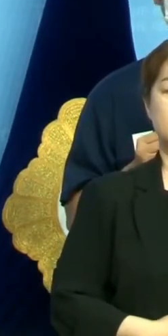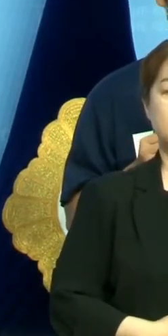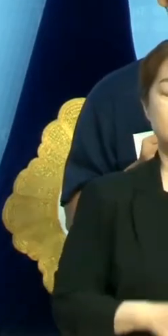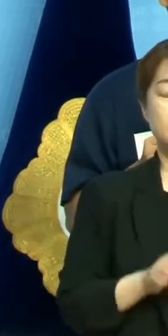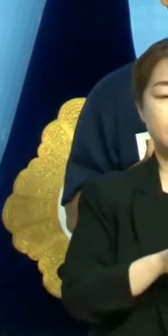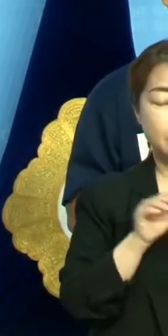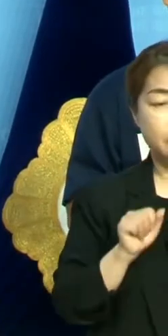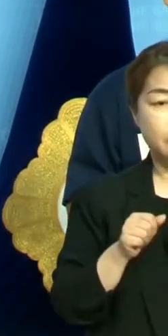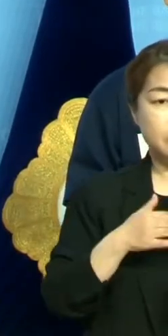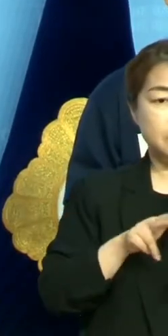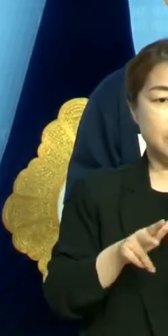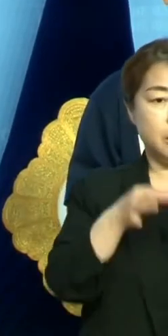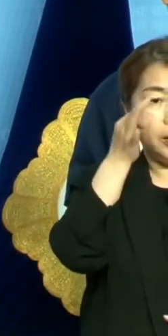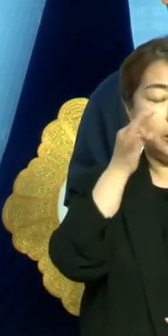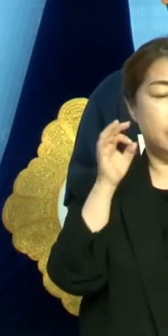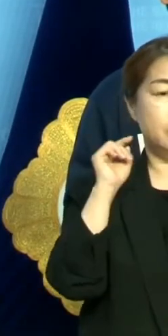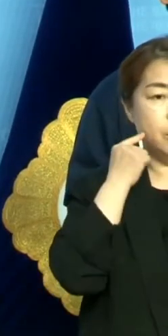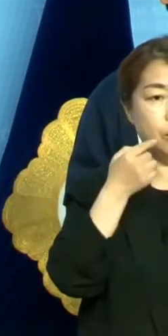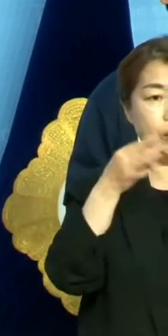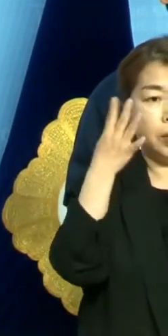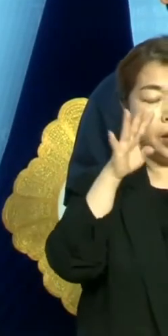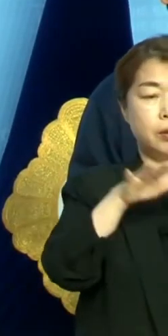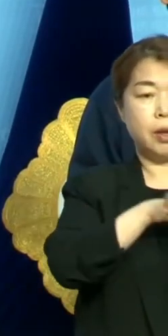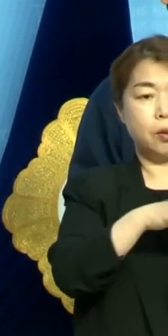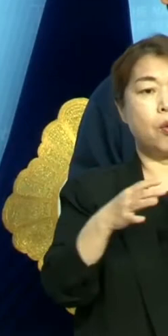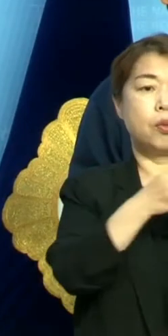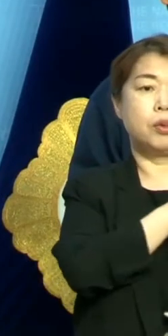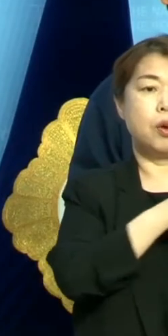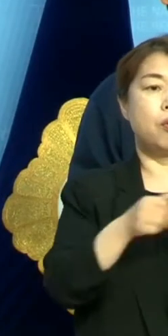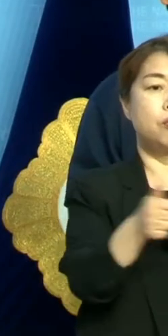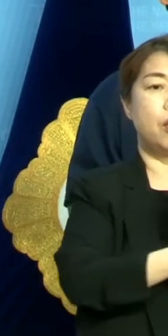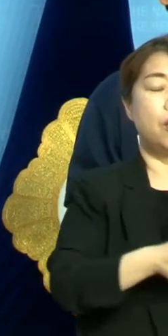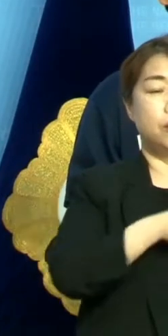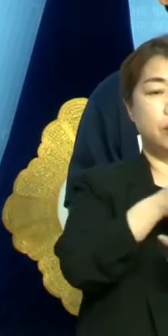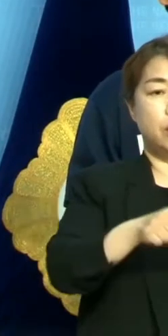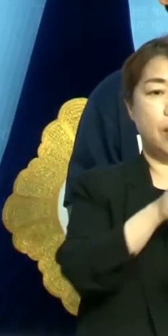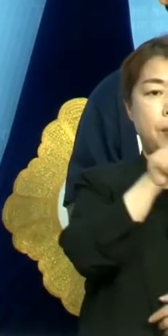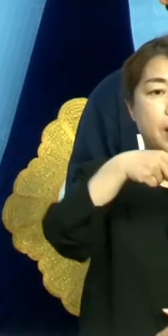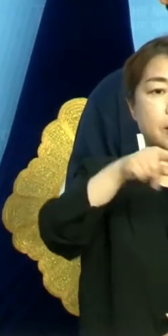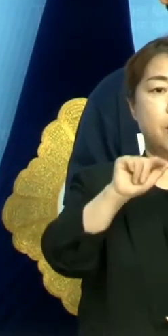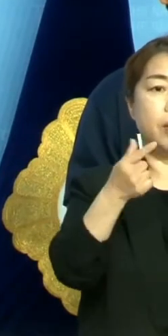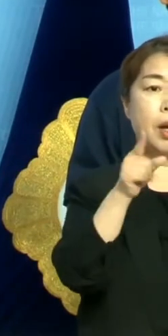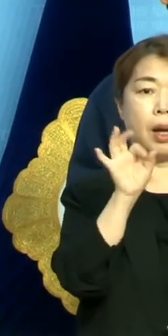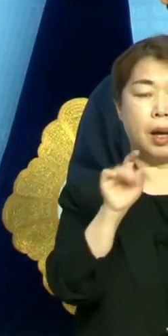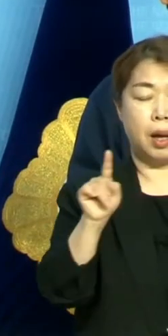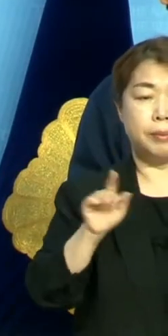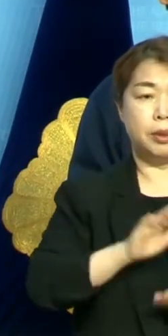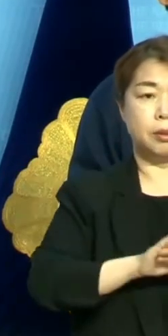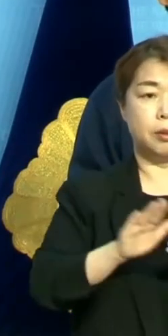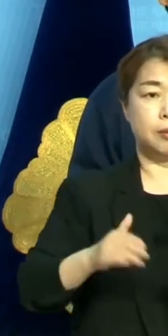네 안녕하세요 저는 예술 대학생 네트워크 소속 운영위원 박 천하 입니다